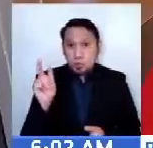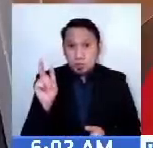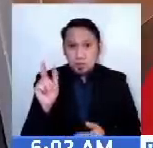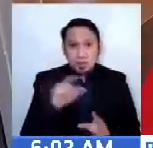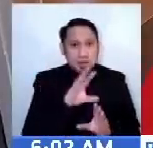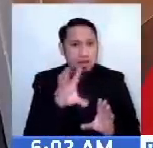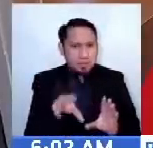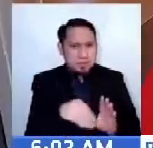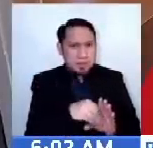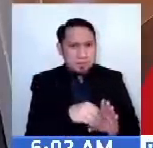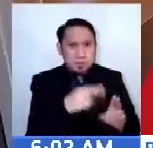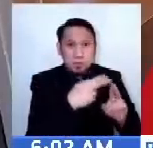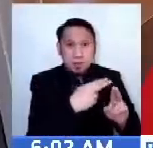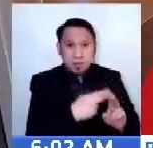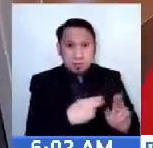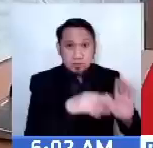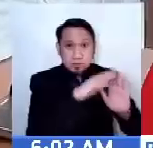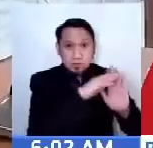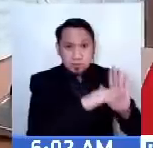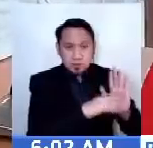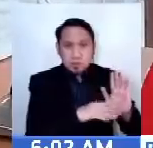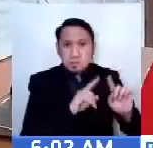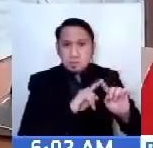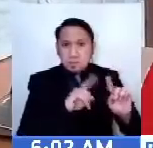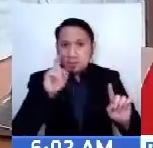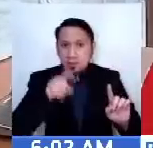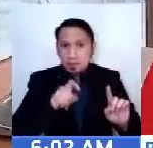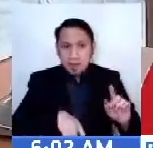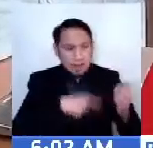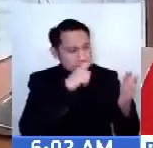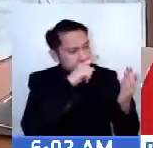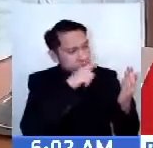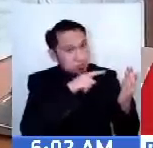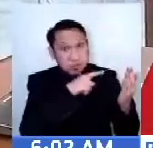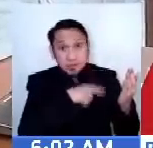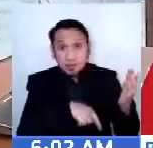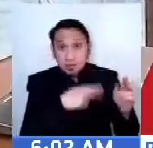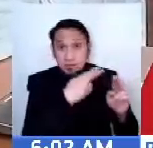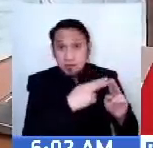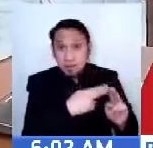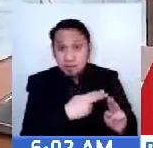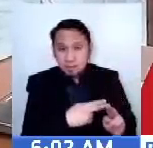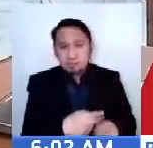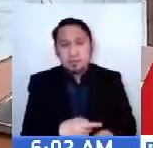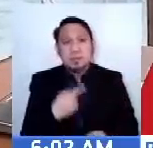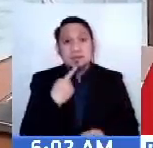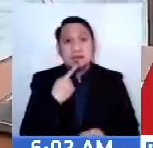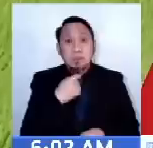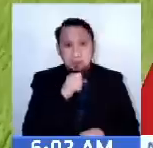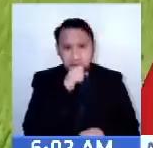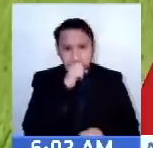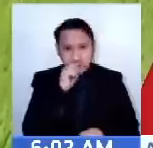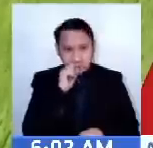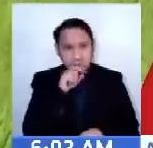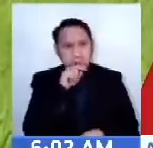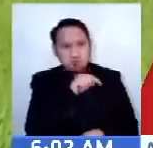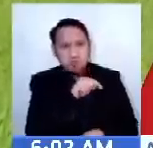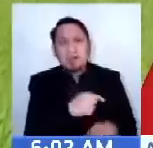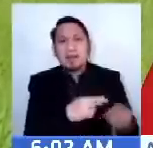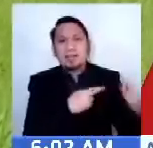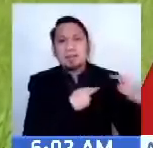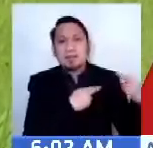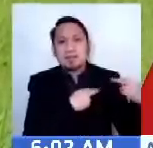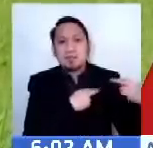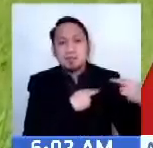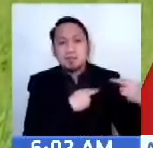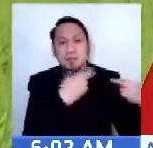listahan. Pero kailangan para i-validate ang mga nasabing impormasyon. Gayet ni Soto, dapat managot sa batas ang mga smuggler dahil pinapatay